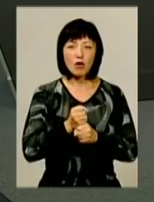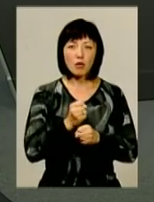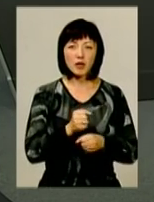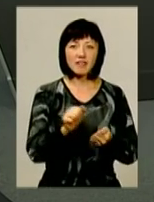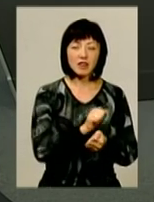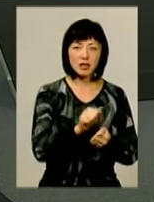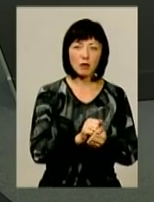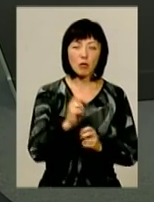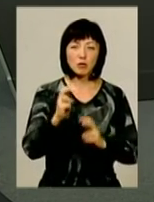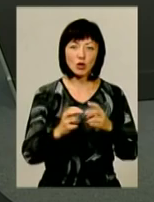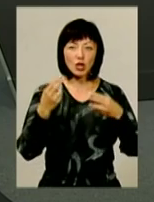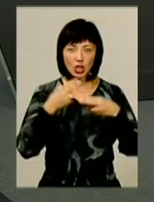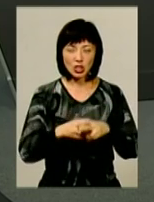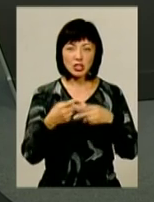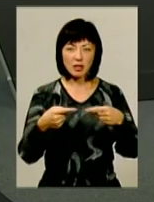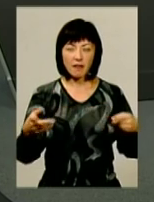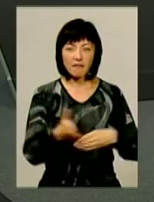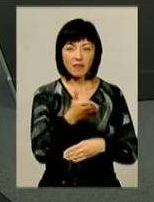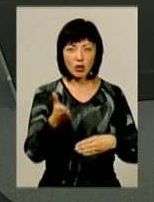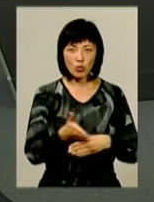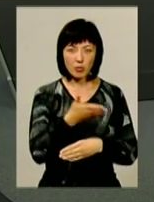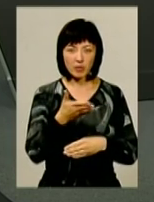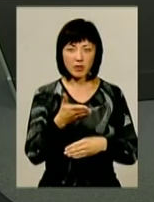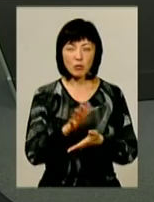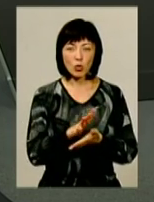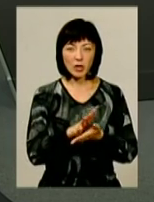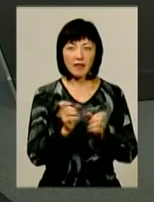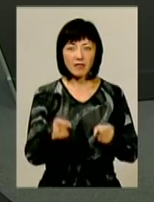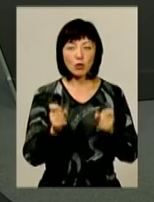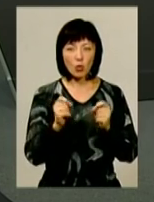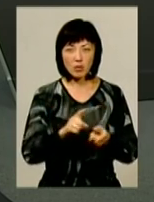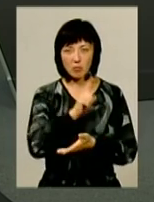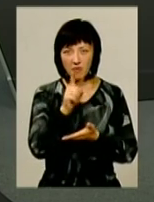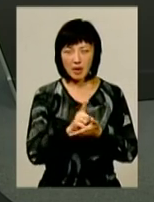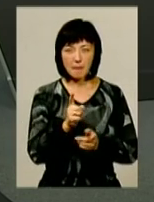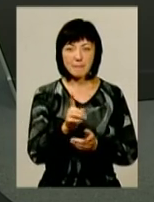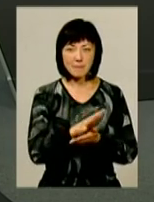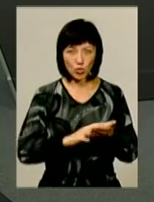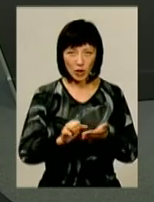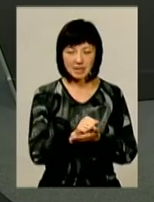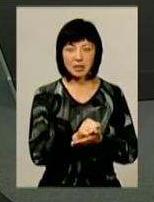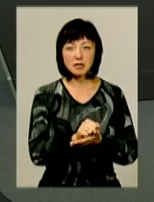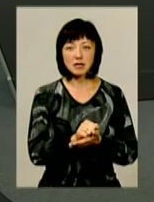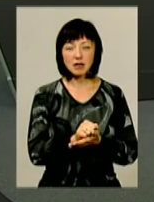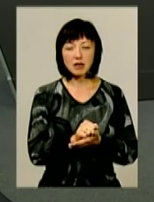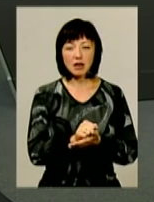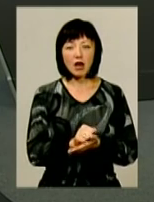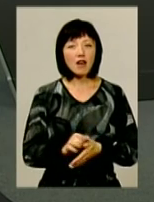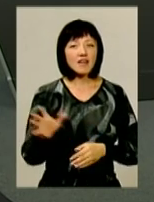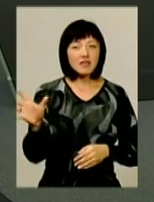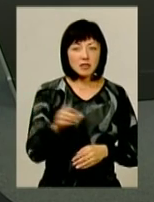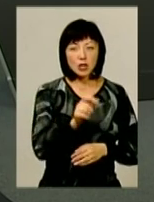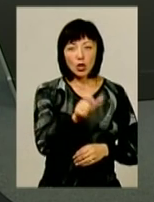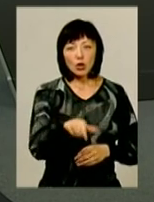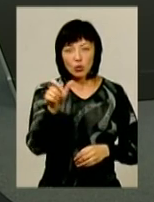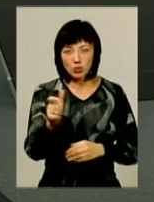промислових, гумотехнічних виробів та інших екологобрудних відходів, що підлягають утилізації. Одноголосно люди проголосували,